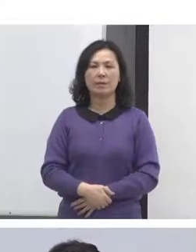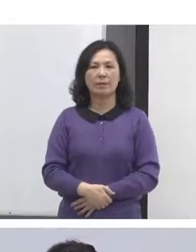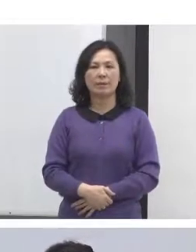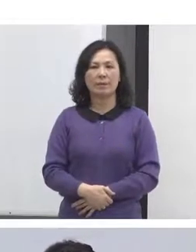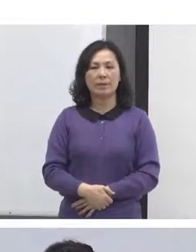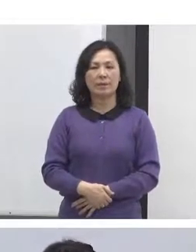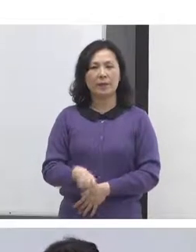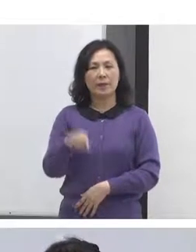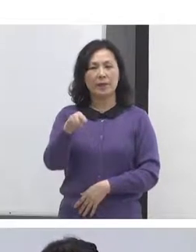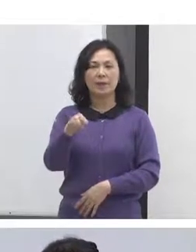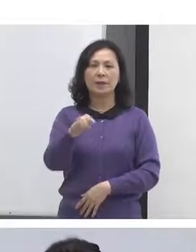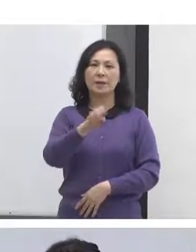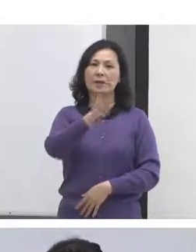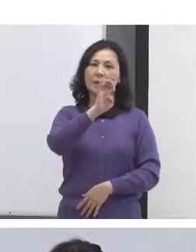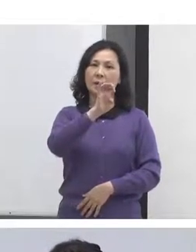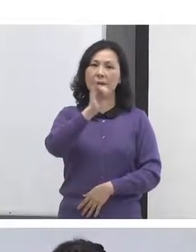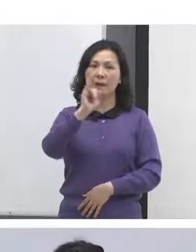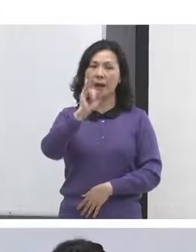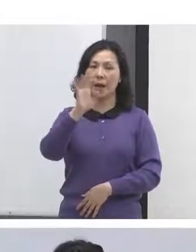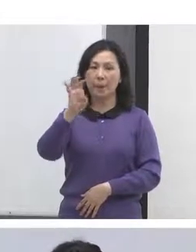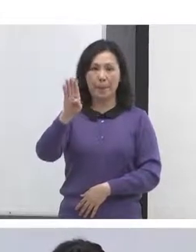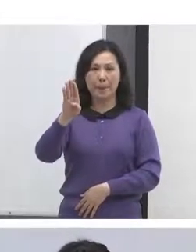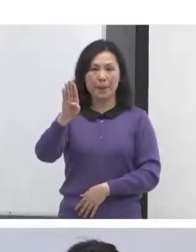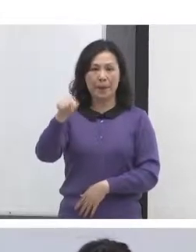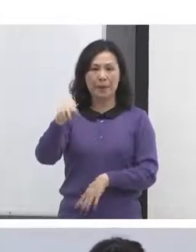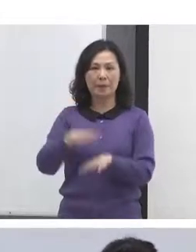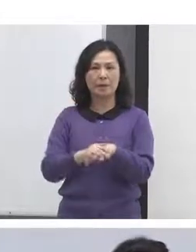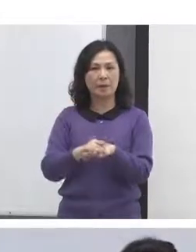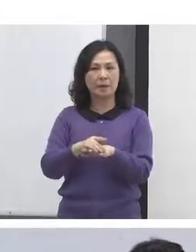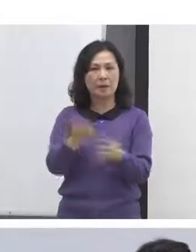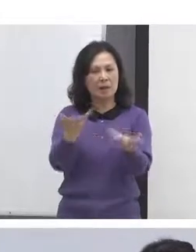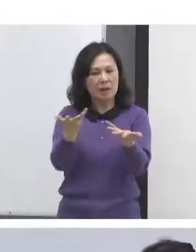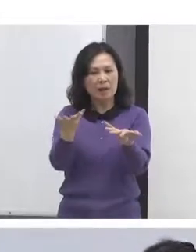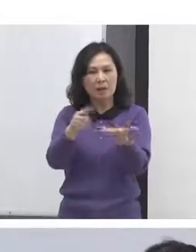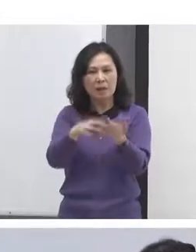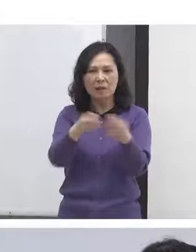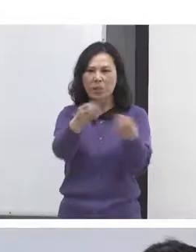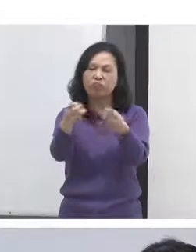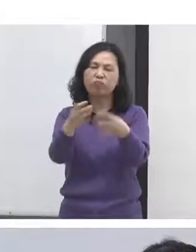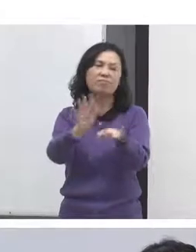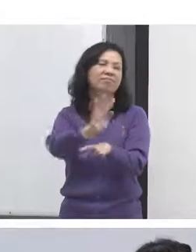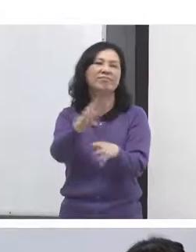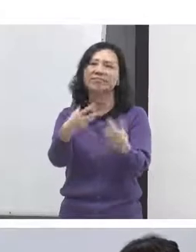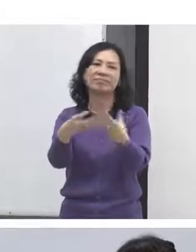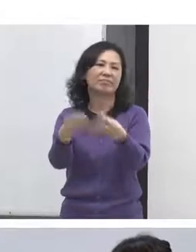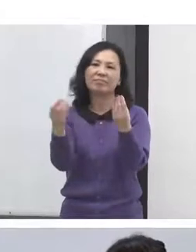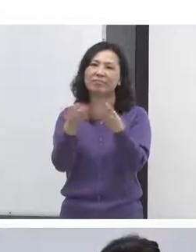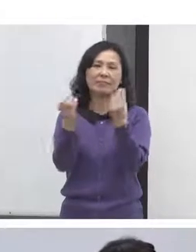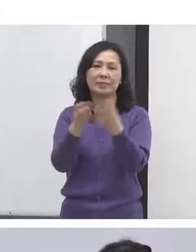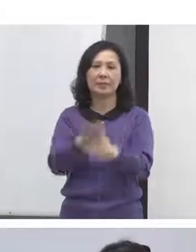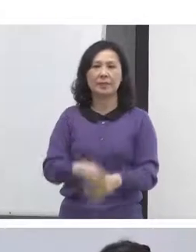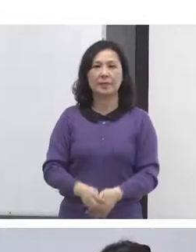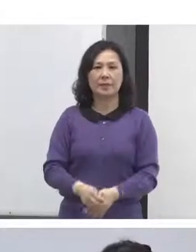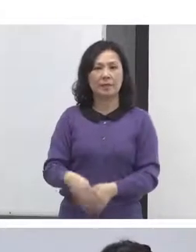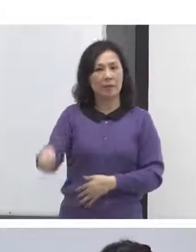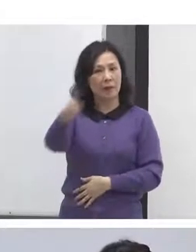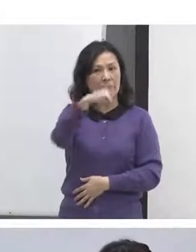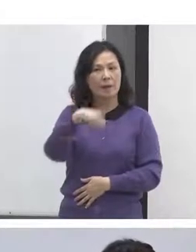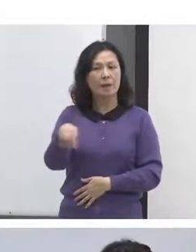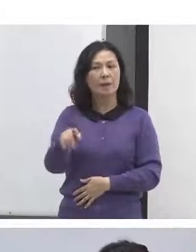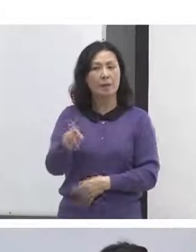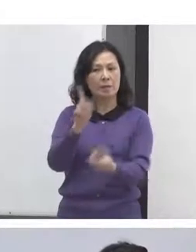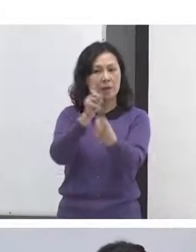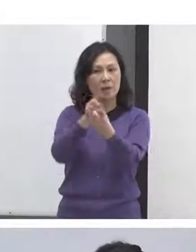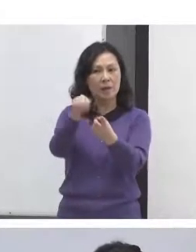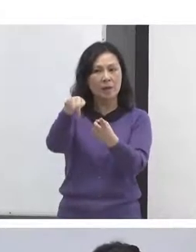这种 EID 的这样，或者这种议题的这种，就是本来大家对于这些就是